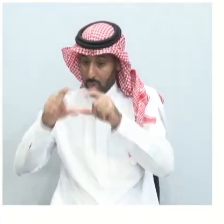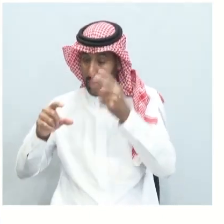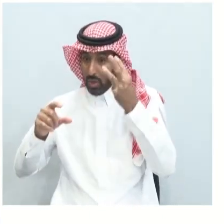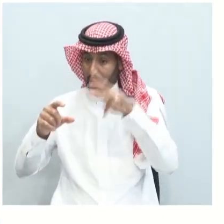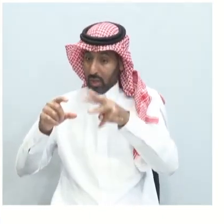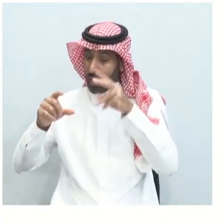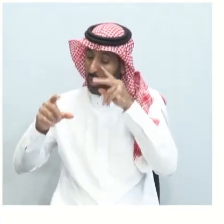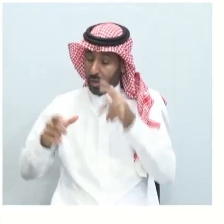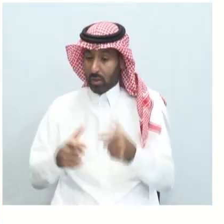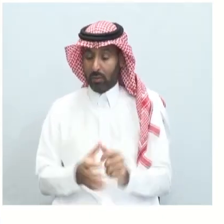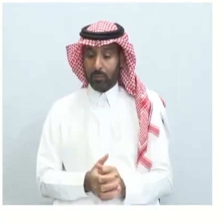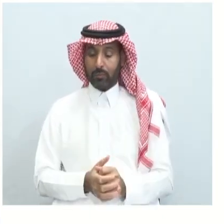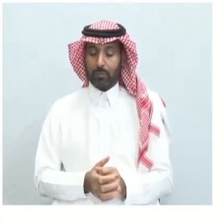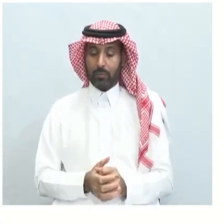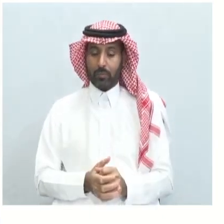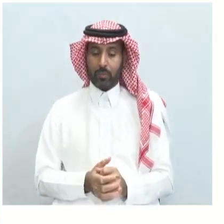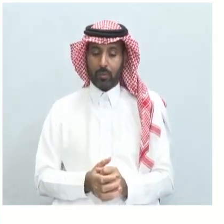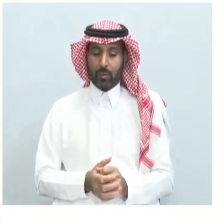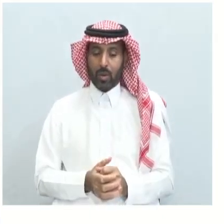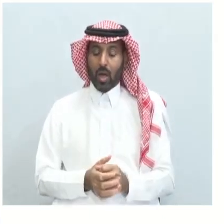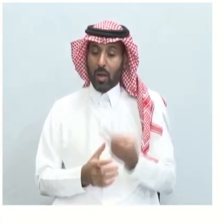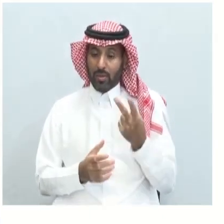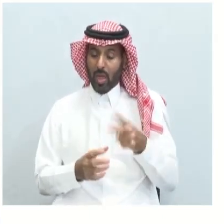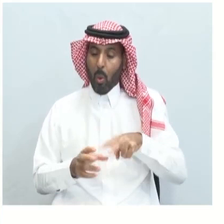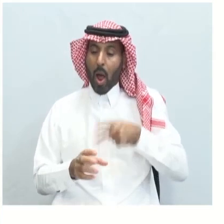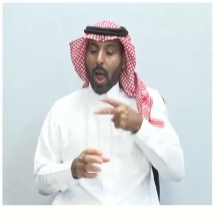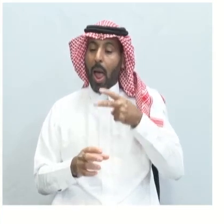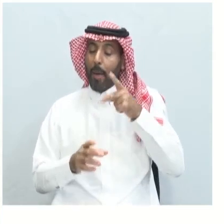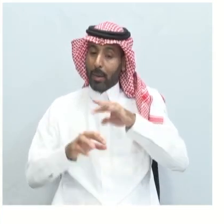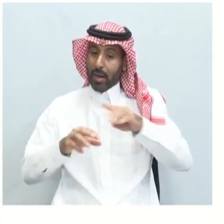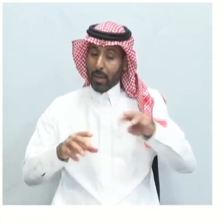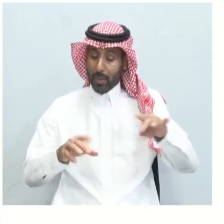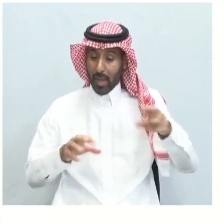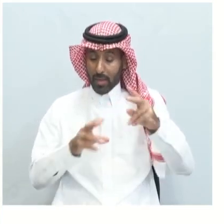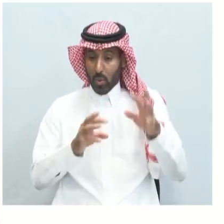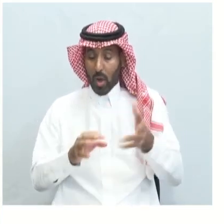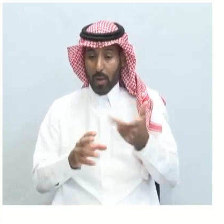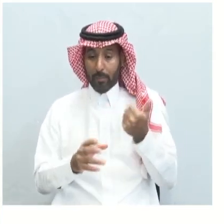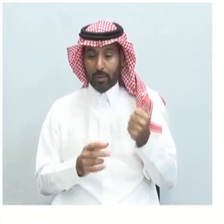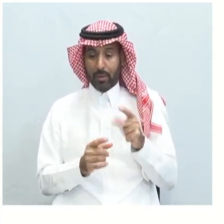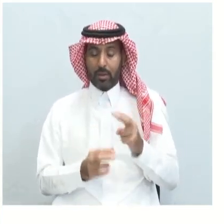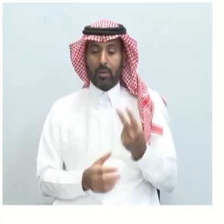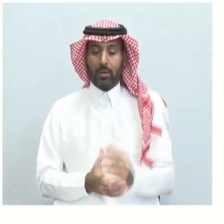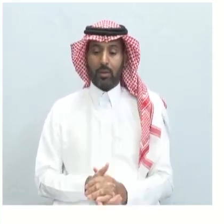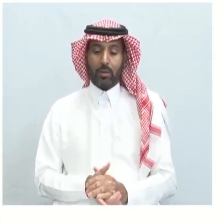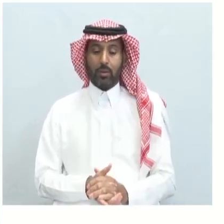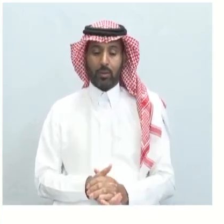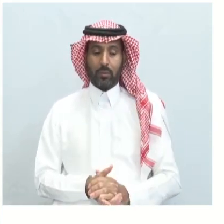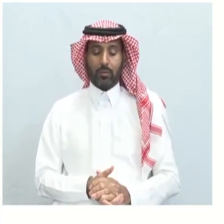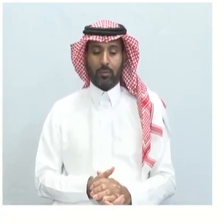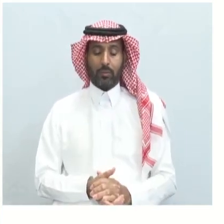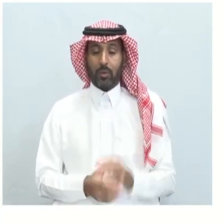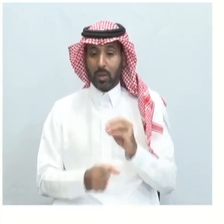الافتراضي والميتا فيرس ايضا لدينا التوائم الرقميه هذه مجموعه من التقنيات الناشئه سنتعرف عليها